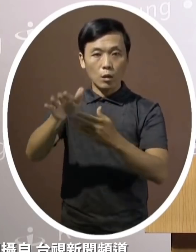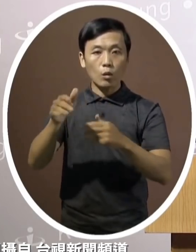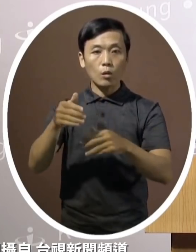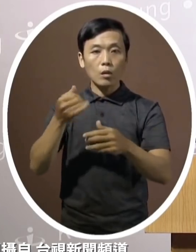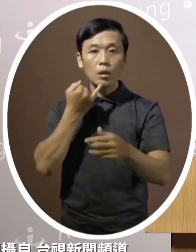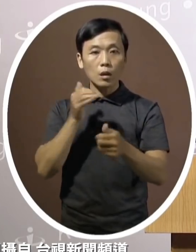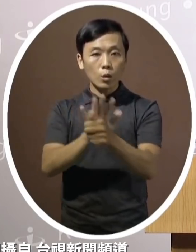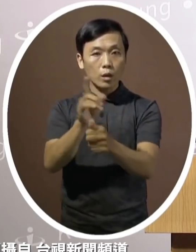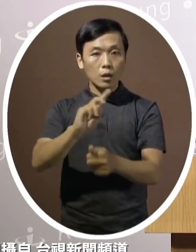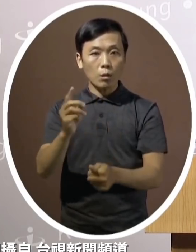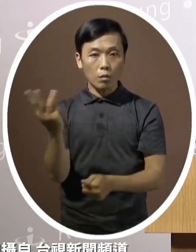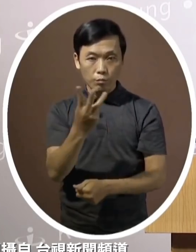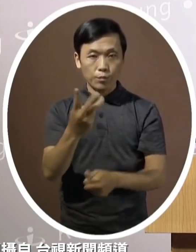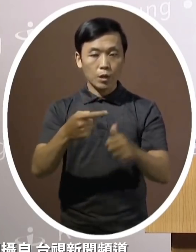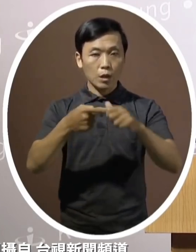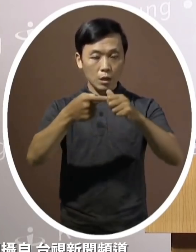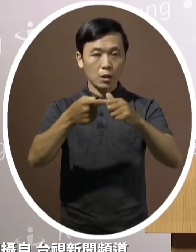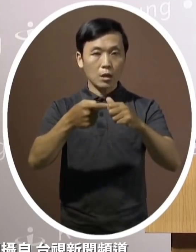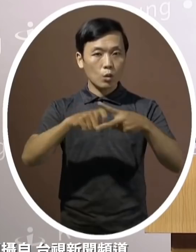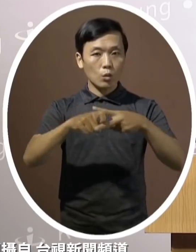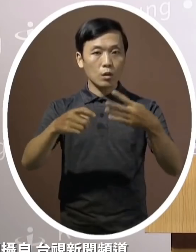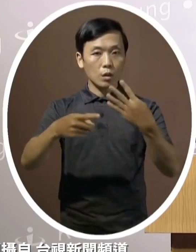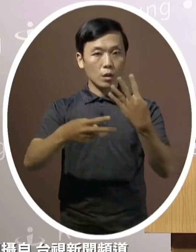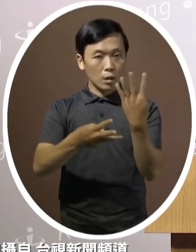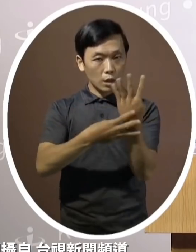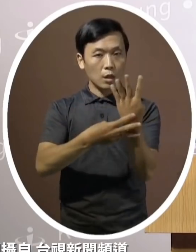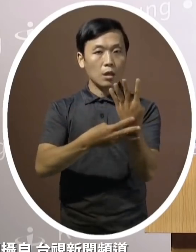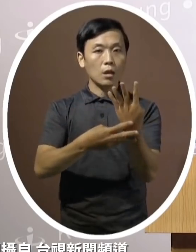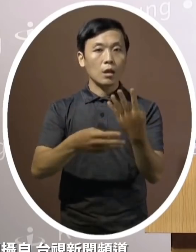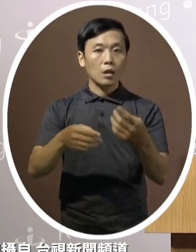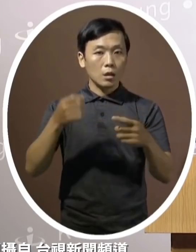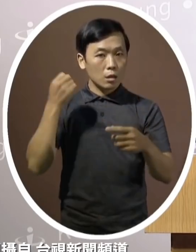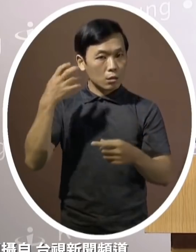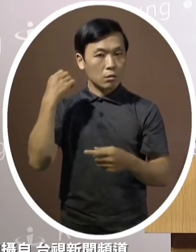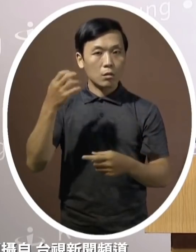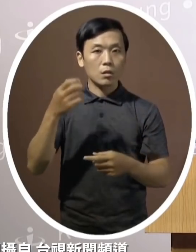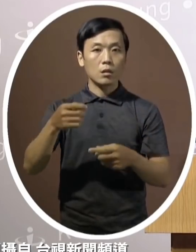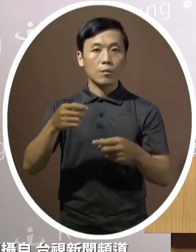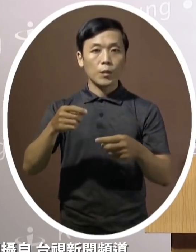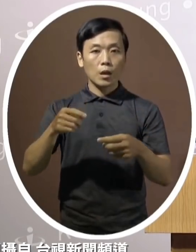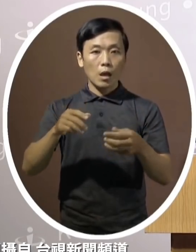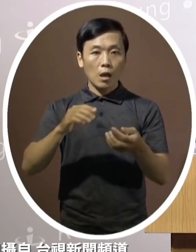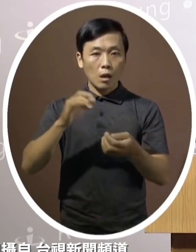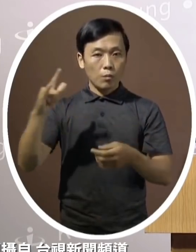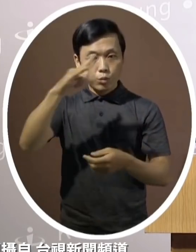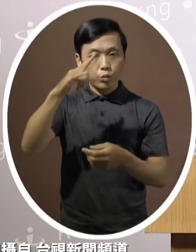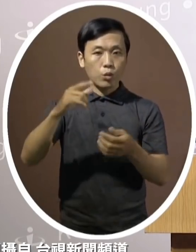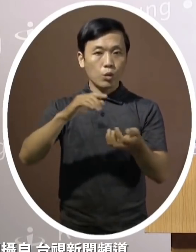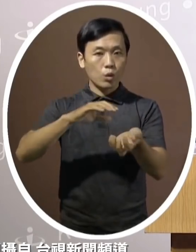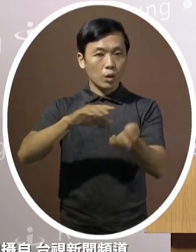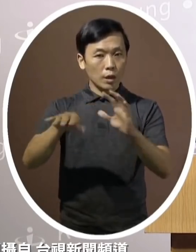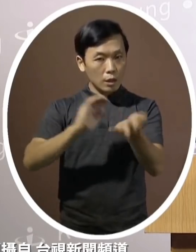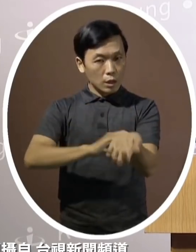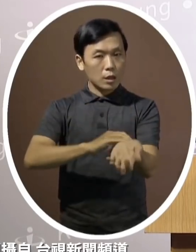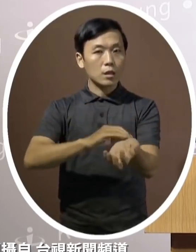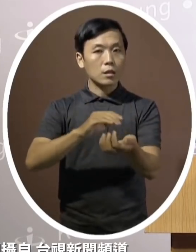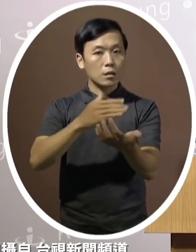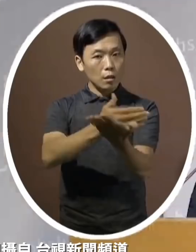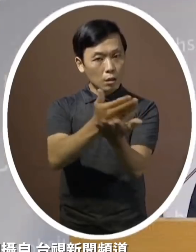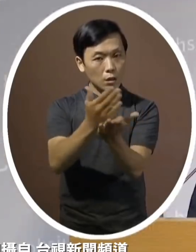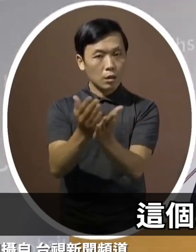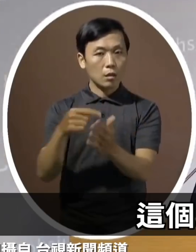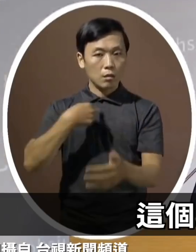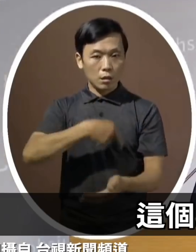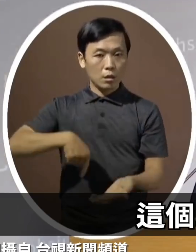3点。第一，比特高雄绿能环保航太增一，还有会展的 MICE 体